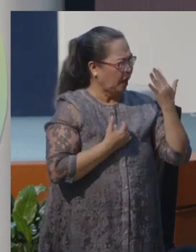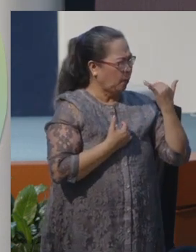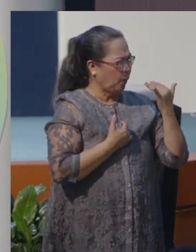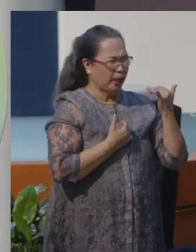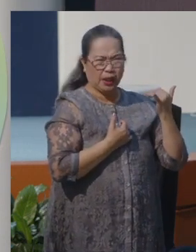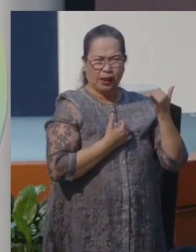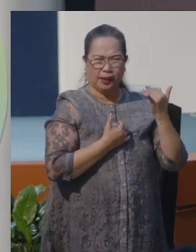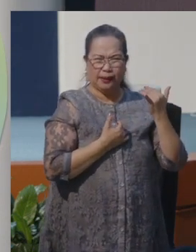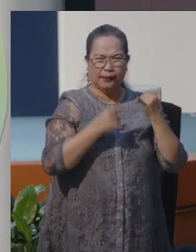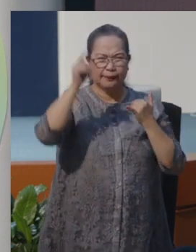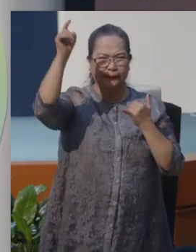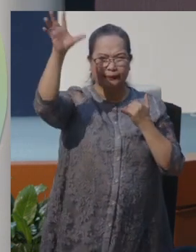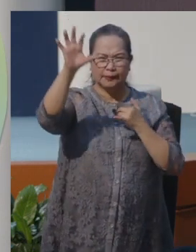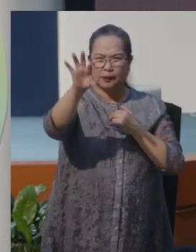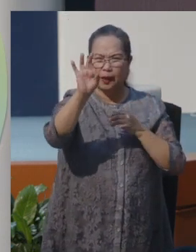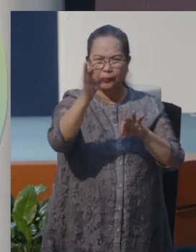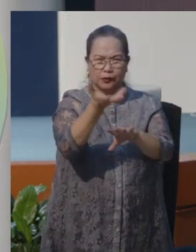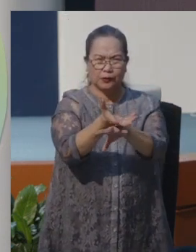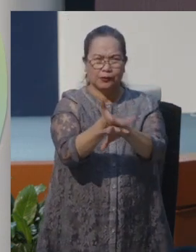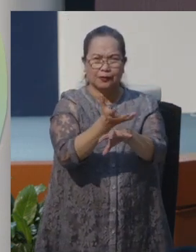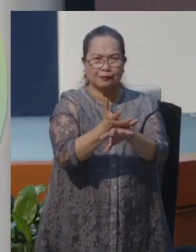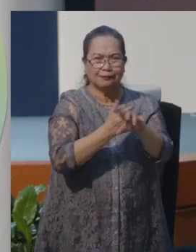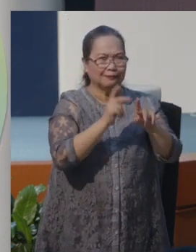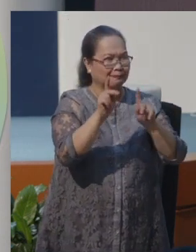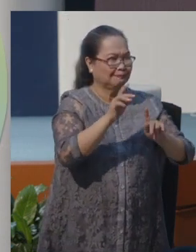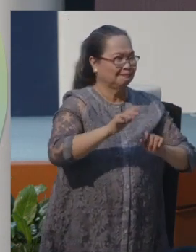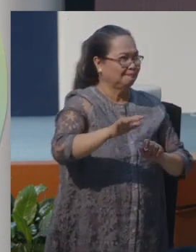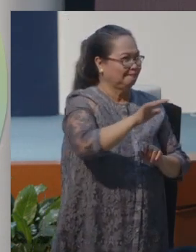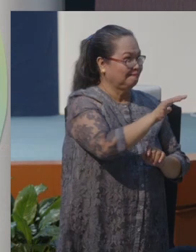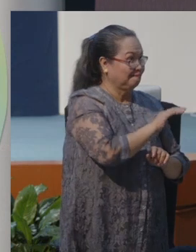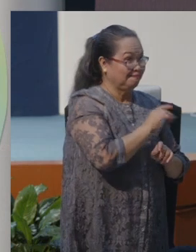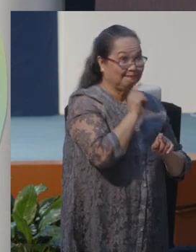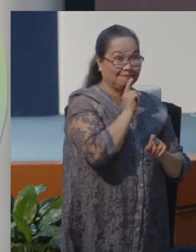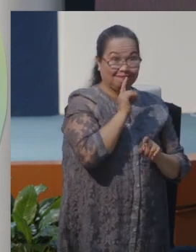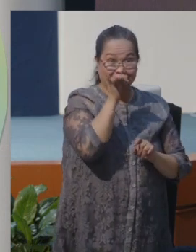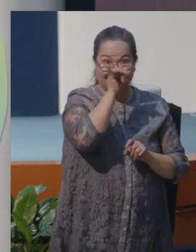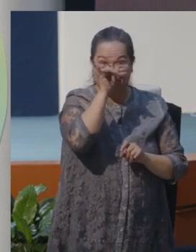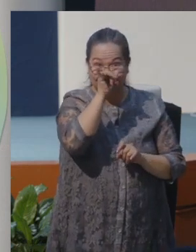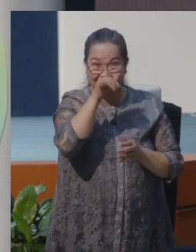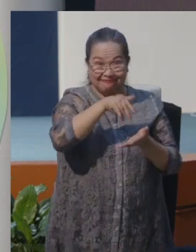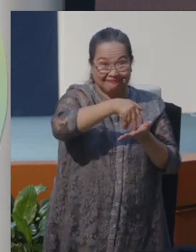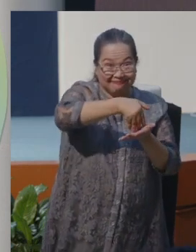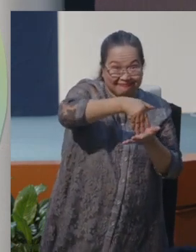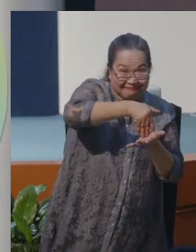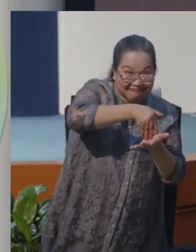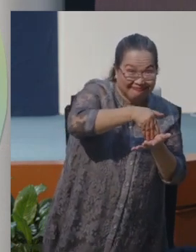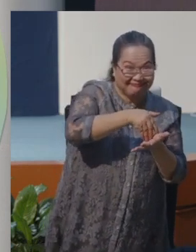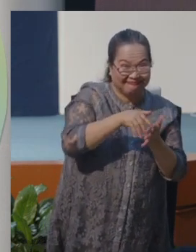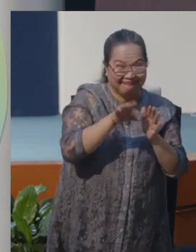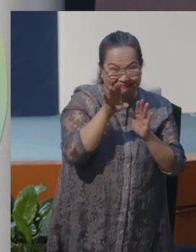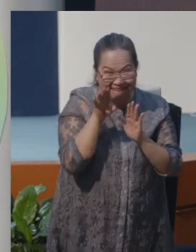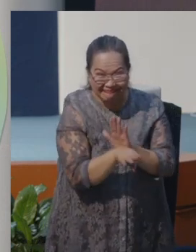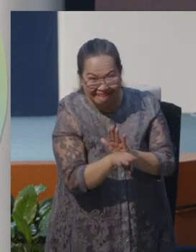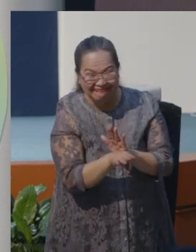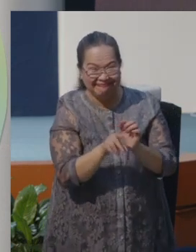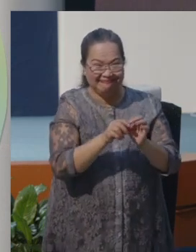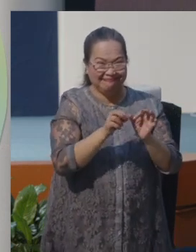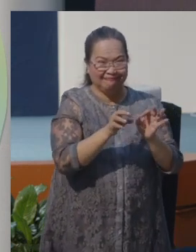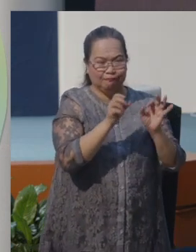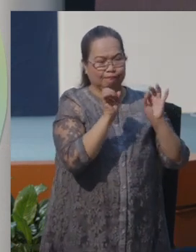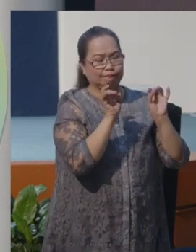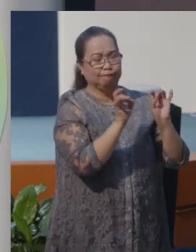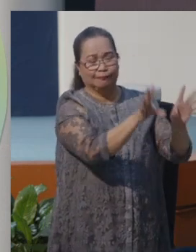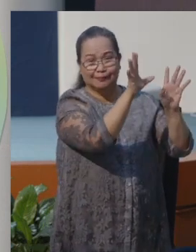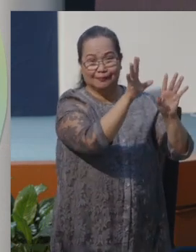kapatid? Bakit kaya pinili ng Diyos ang fools, ang weak, ang low, ang